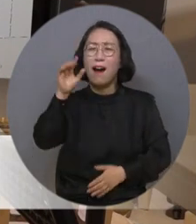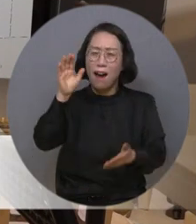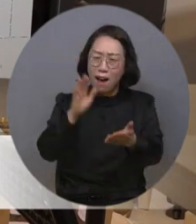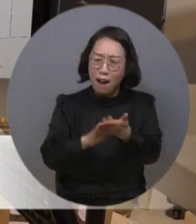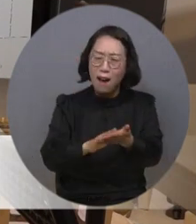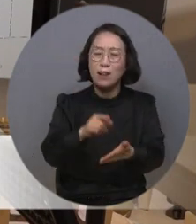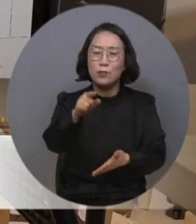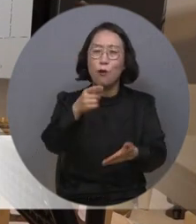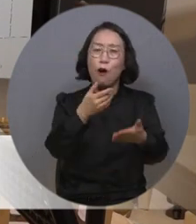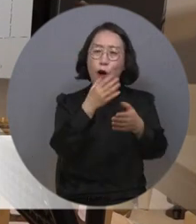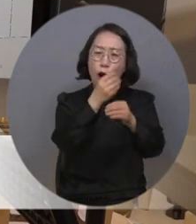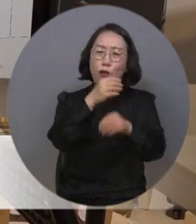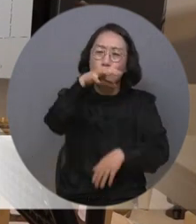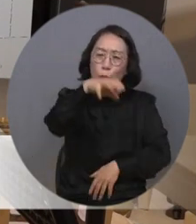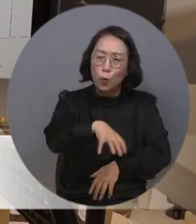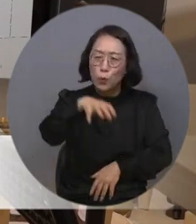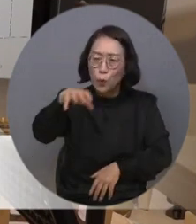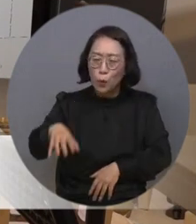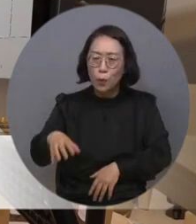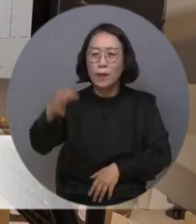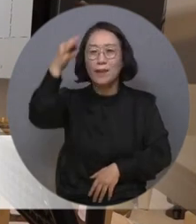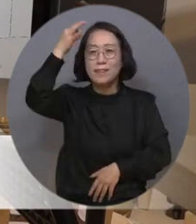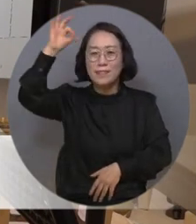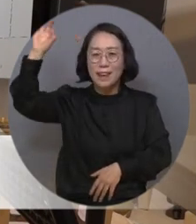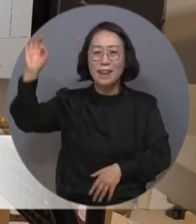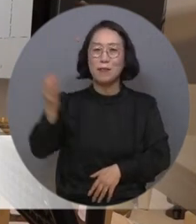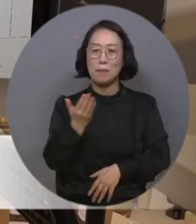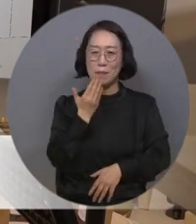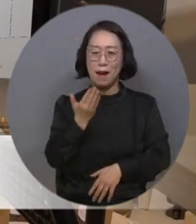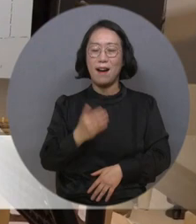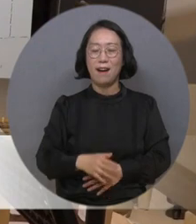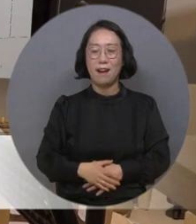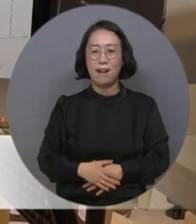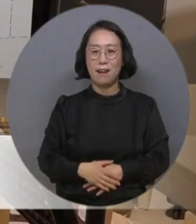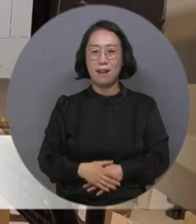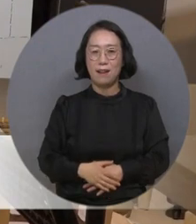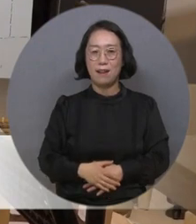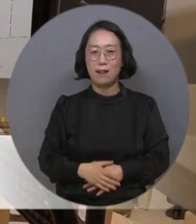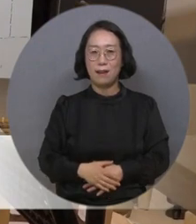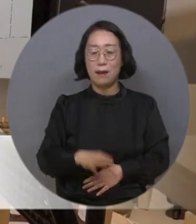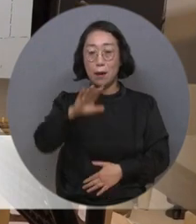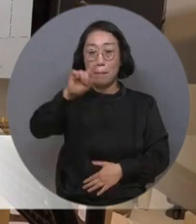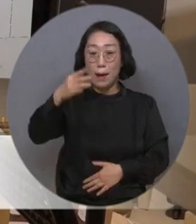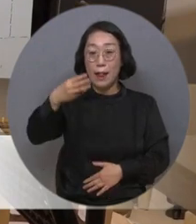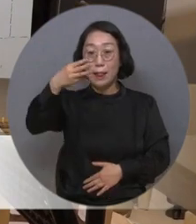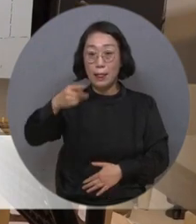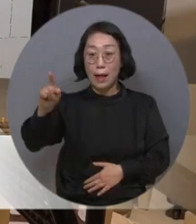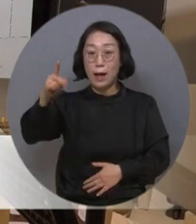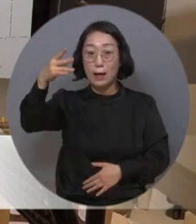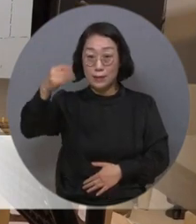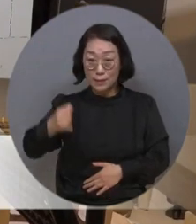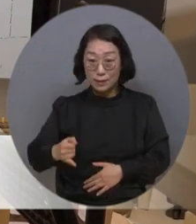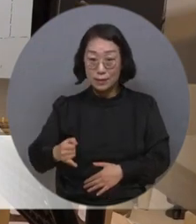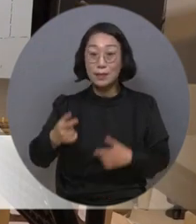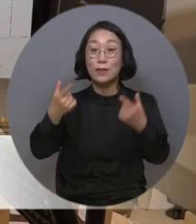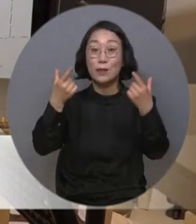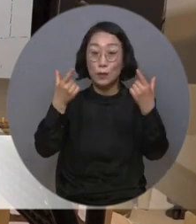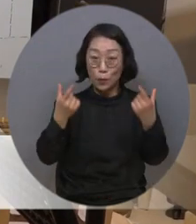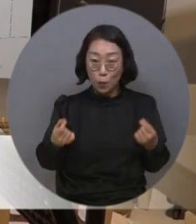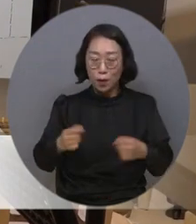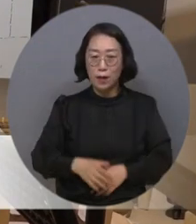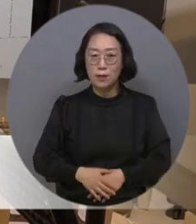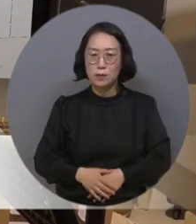그렸지 뭐 이런 것도 생각도 할 수 있고 그래요 발라드처럼 정말 발라드를